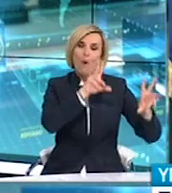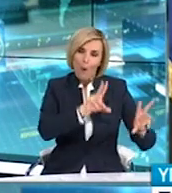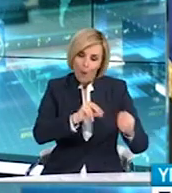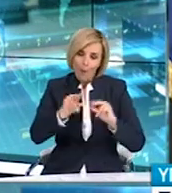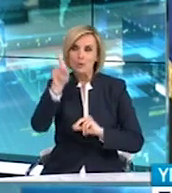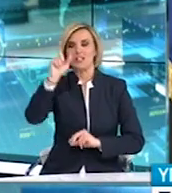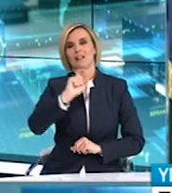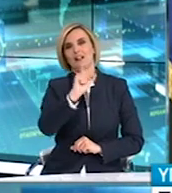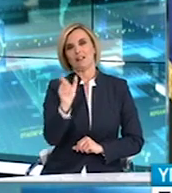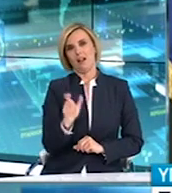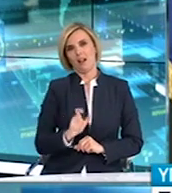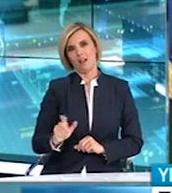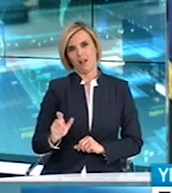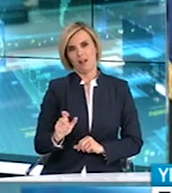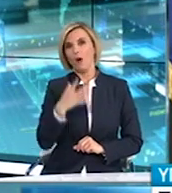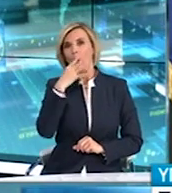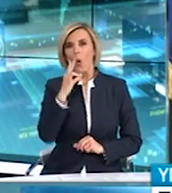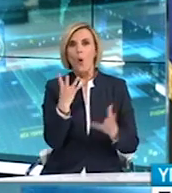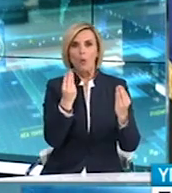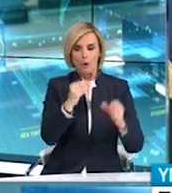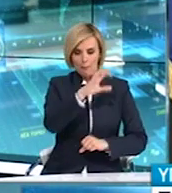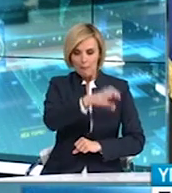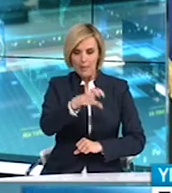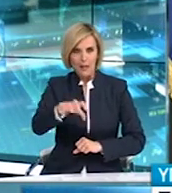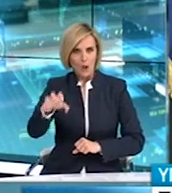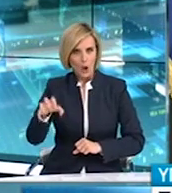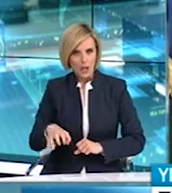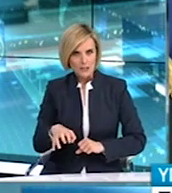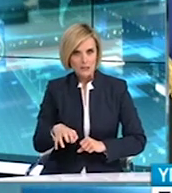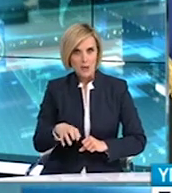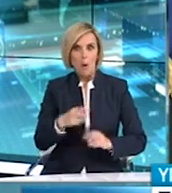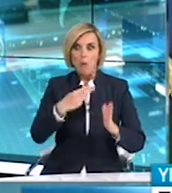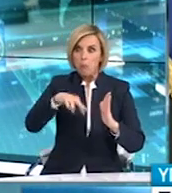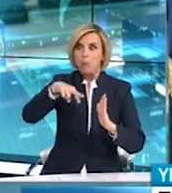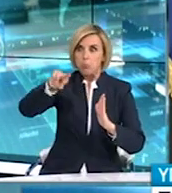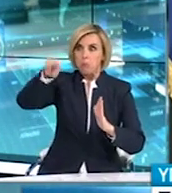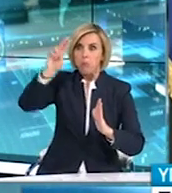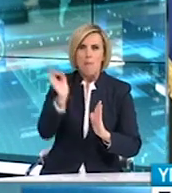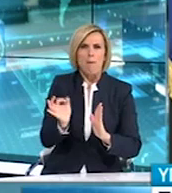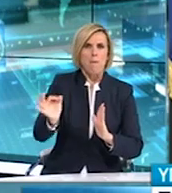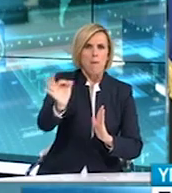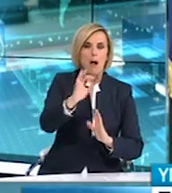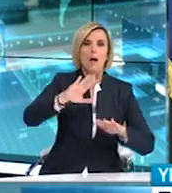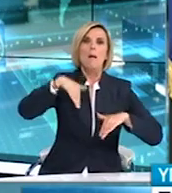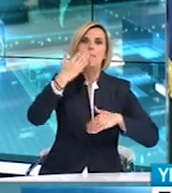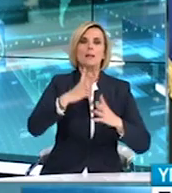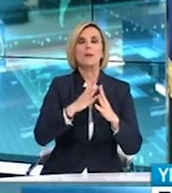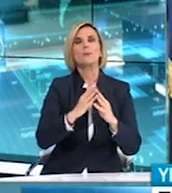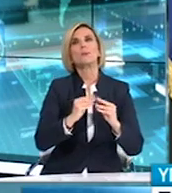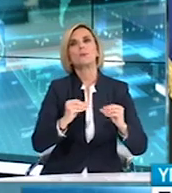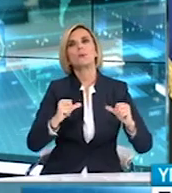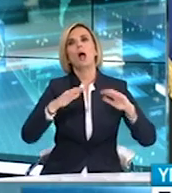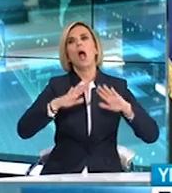Ιταλία. Από περιοχές στις οποίες υπήρχε πάρα πολύ υψηλή μετάδοση, επεκτάθηκε προς νότιες περιοχές και φυσικά